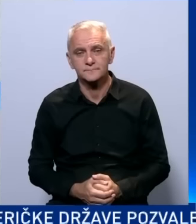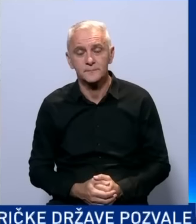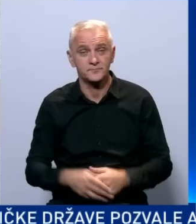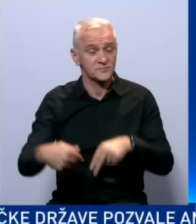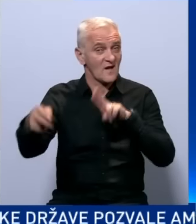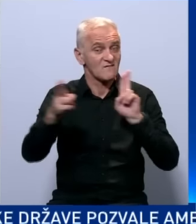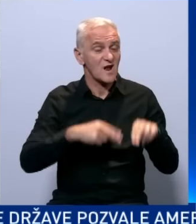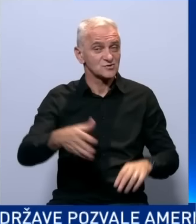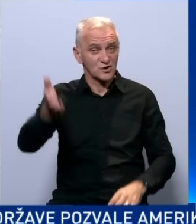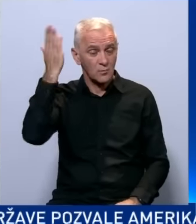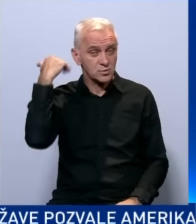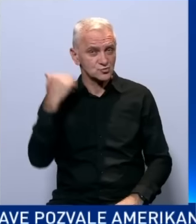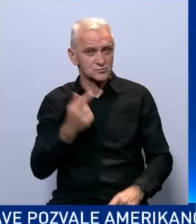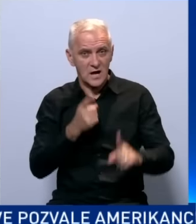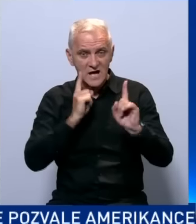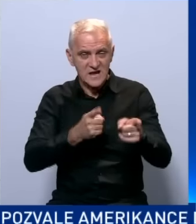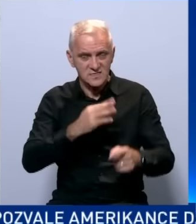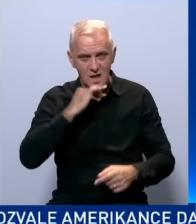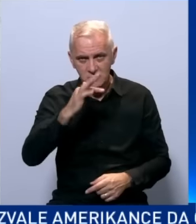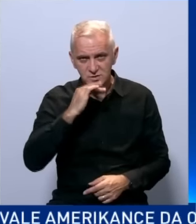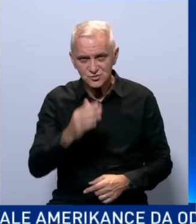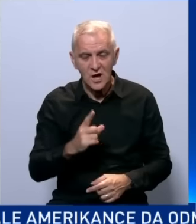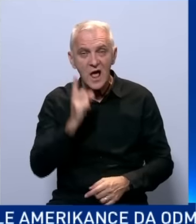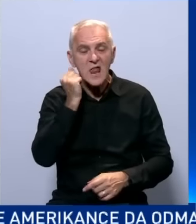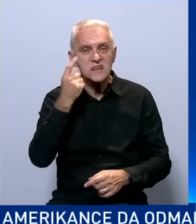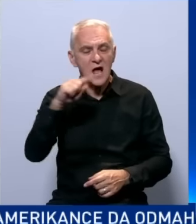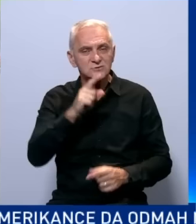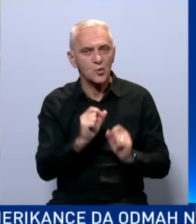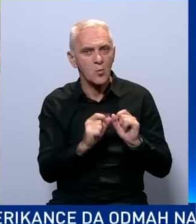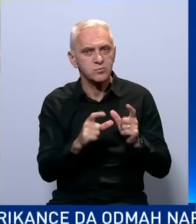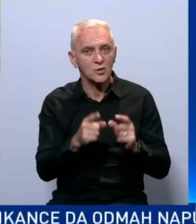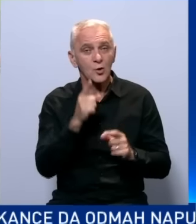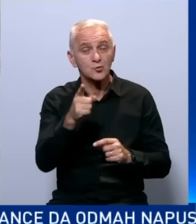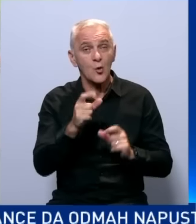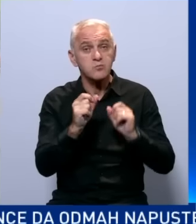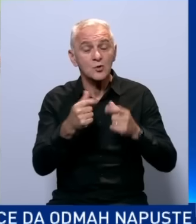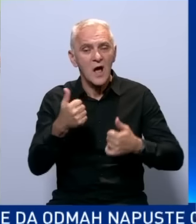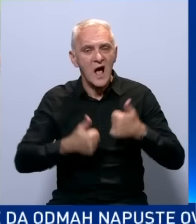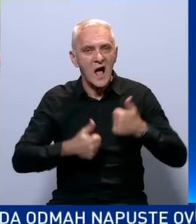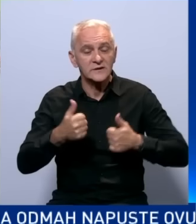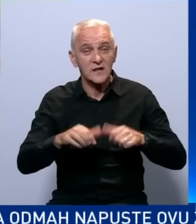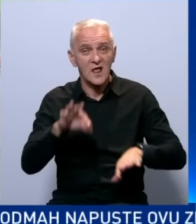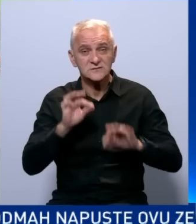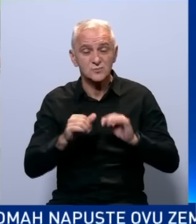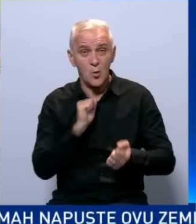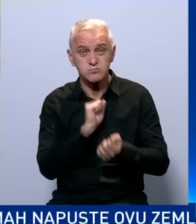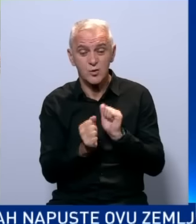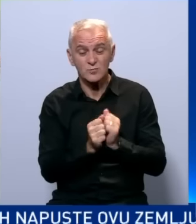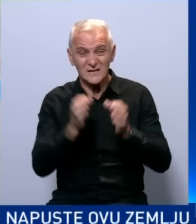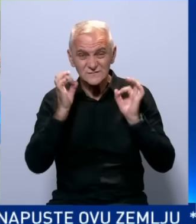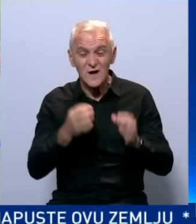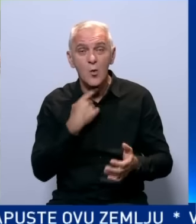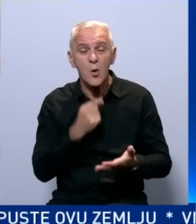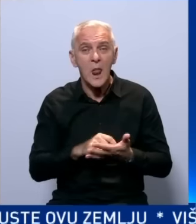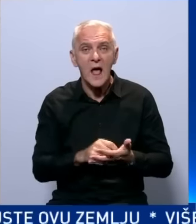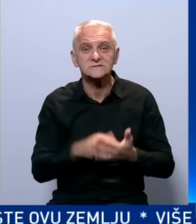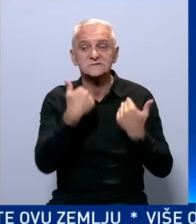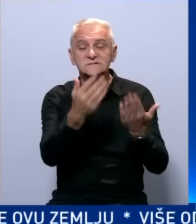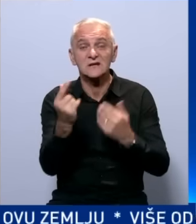Vraćanje na prošlost, ratni narativ, nacionalne poruke. To su poruke koje kandidati na izborima u borbi za svaki glas šalju